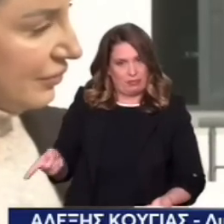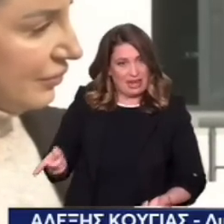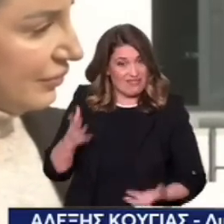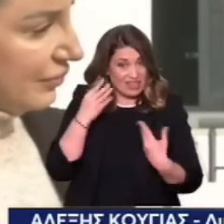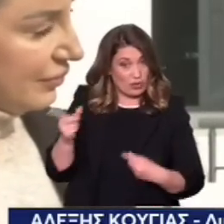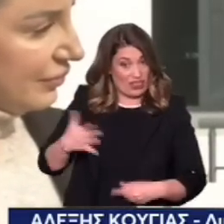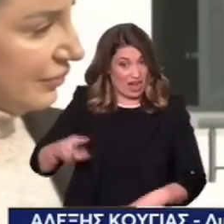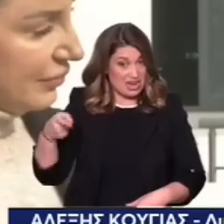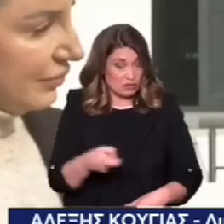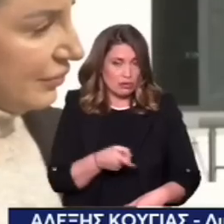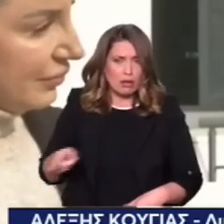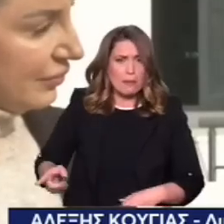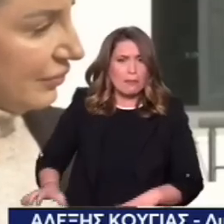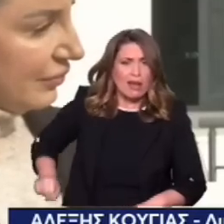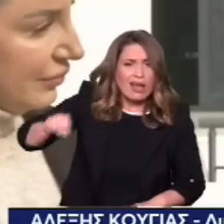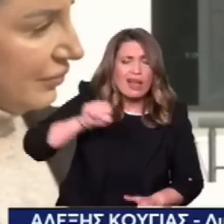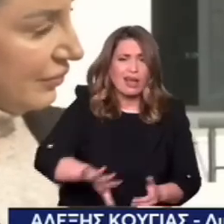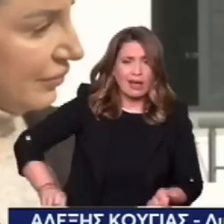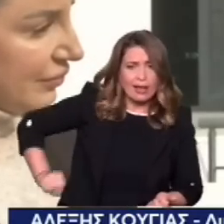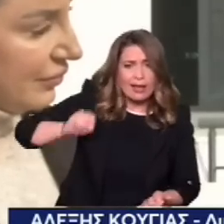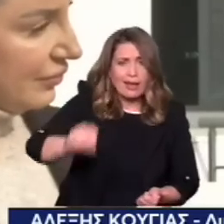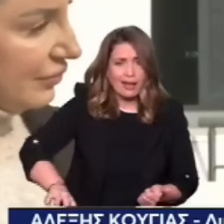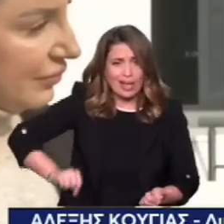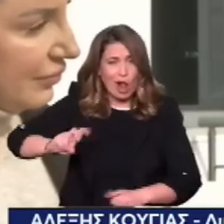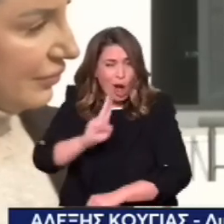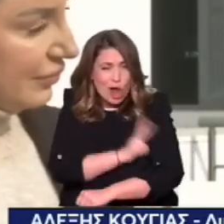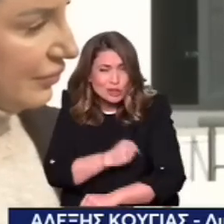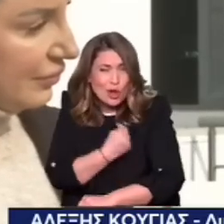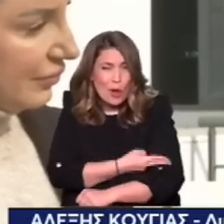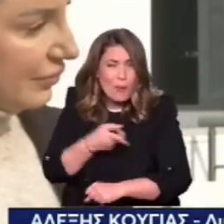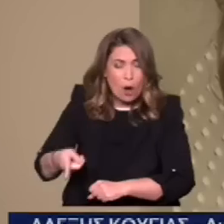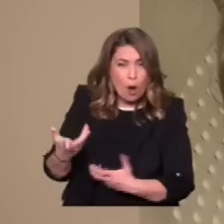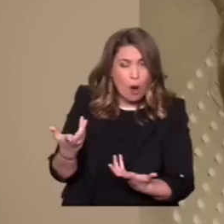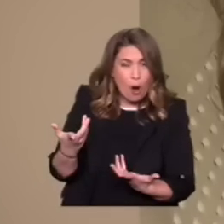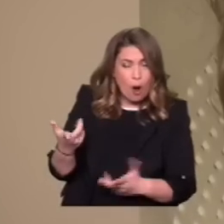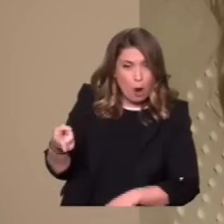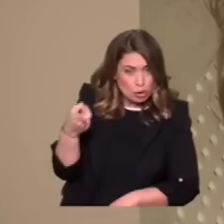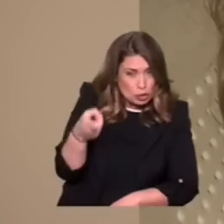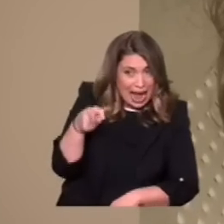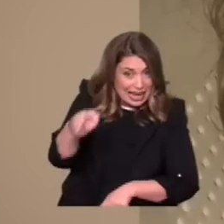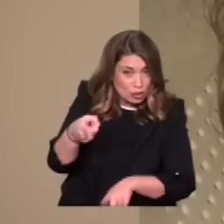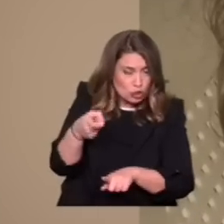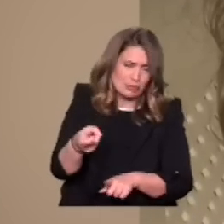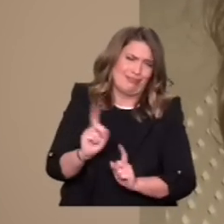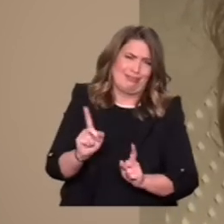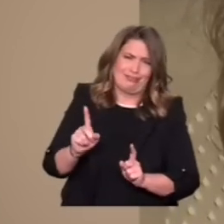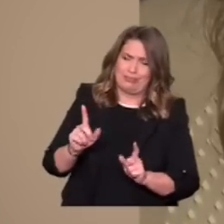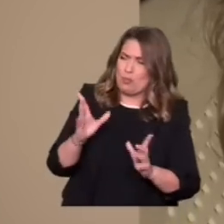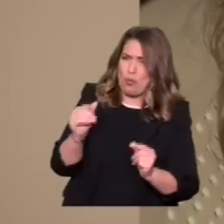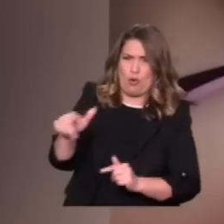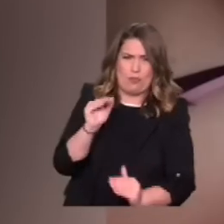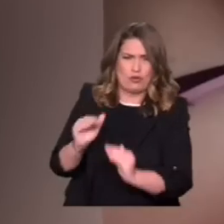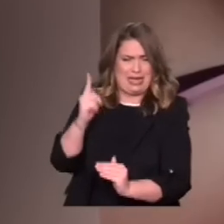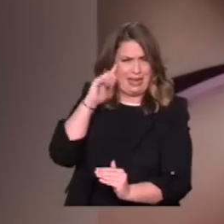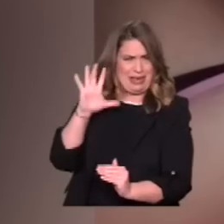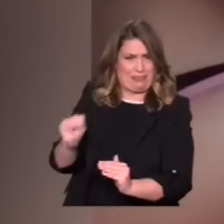περιβάλλον, όπου εκεί θα μπορούσε να αφαιρέσει τη ζωή των παιδιών της χωρίς να γίνει αντιληπτή. Οι τόνοι στη δικαστική αίθουσα ανεβαίνουν. Η παιδίατρος